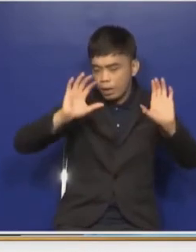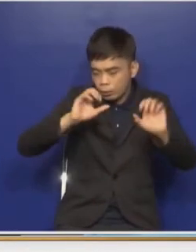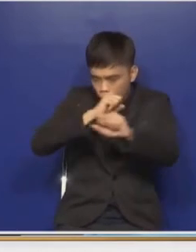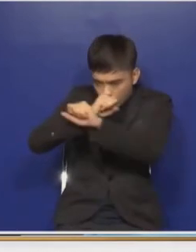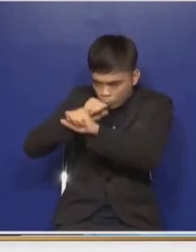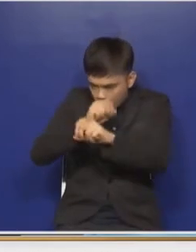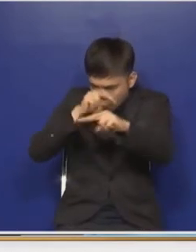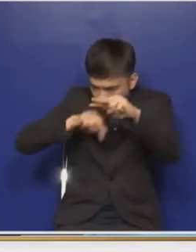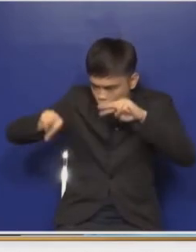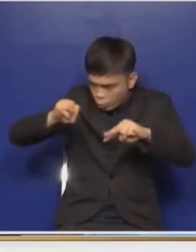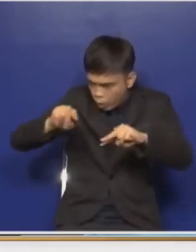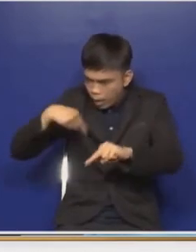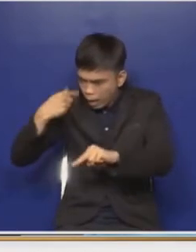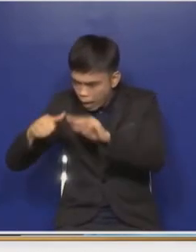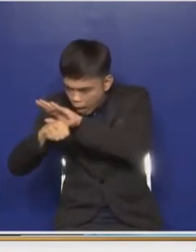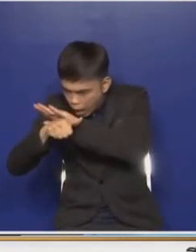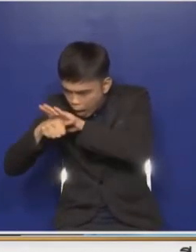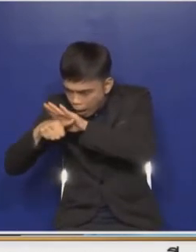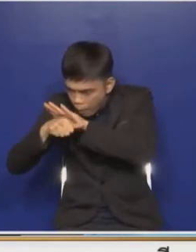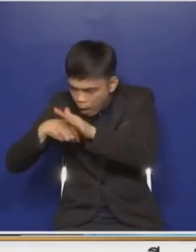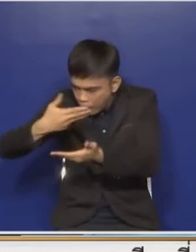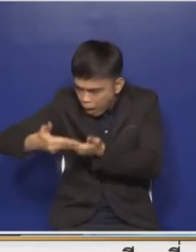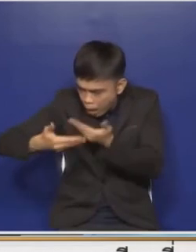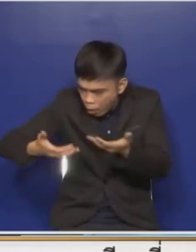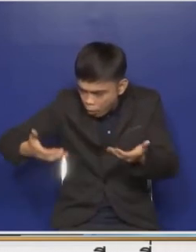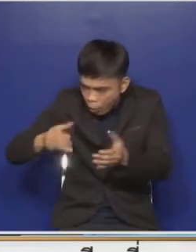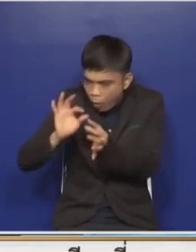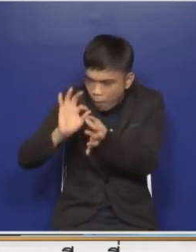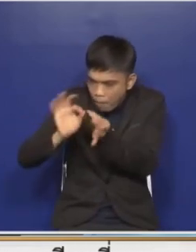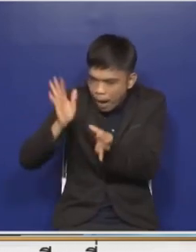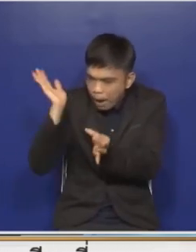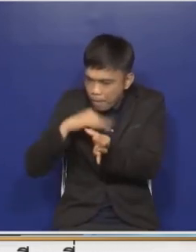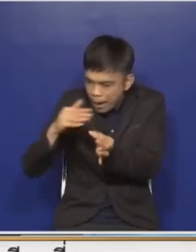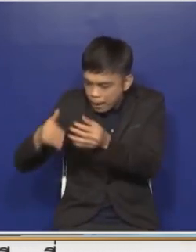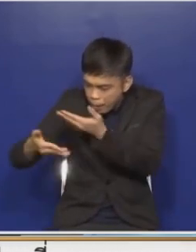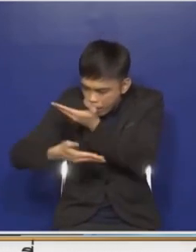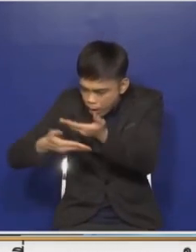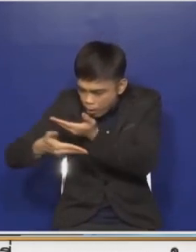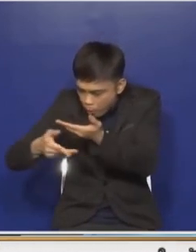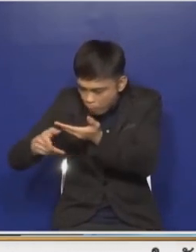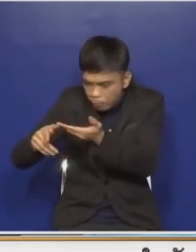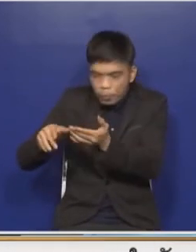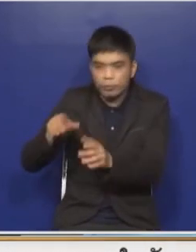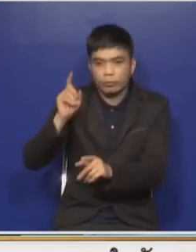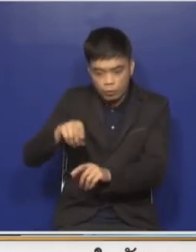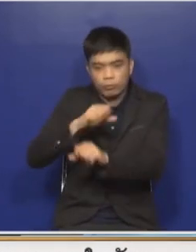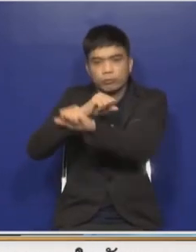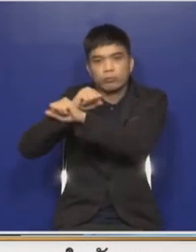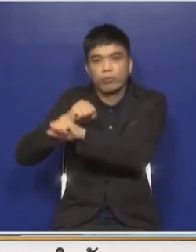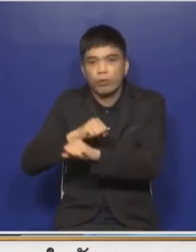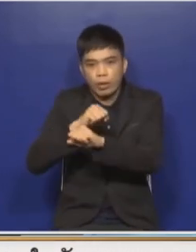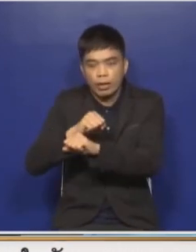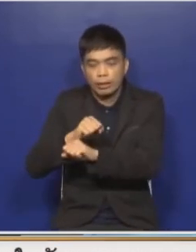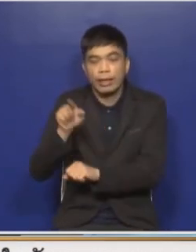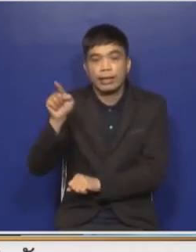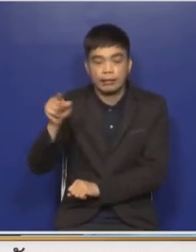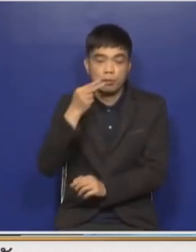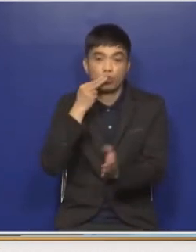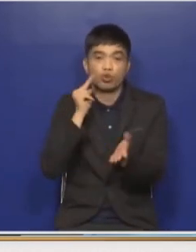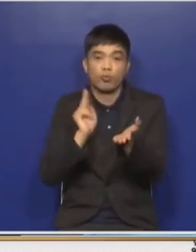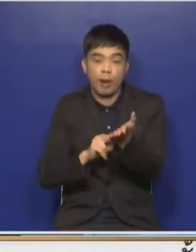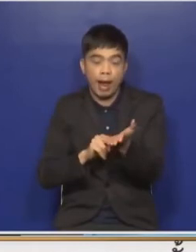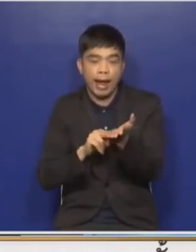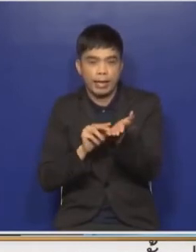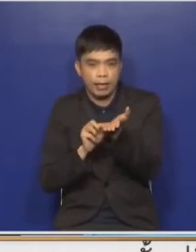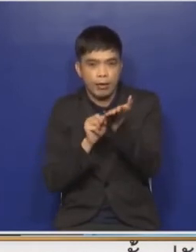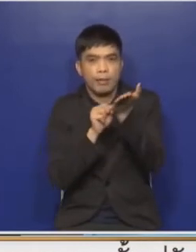กทางช่องทางธรรมชาติเพื่อรักษาเสถียรภาพราคาพริกให้พี่น้องเกษตรกรนะครับนี่เป็นหนังสือของนายณัฐ